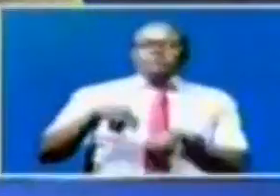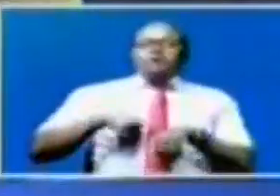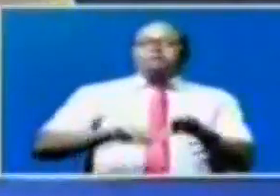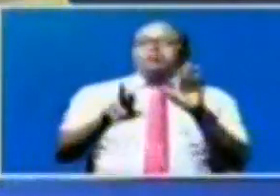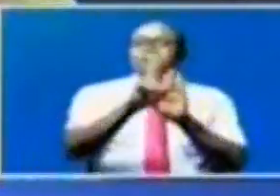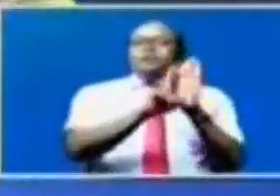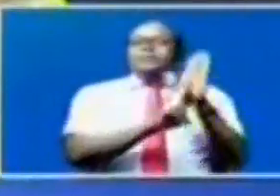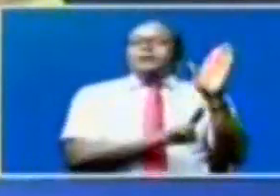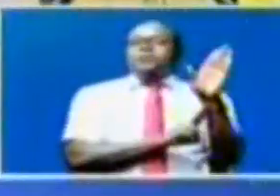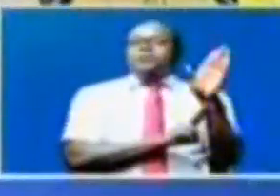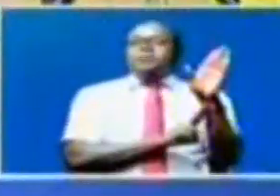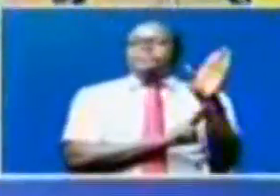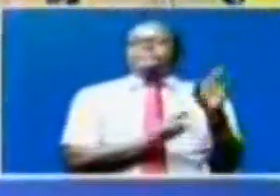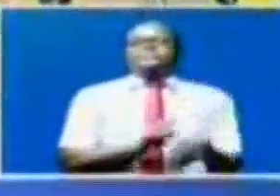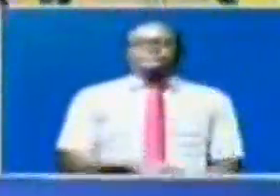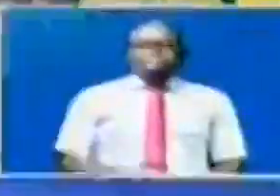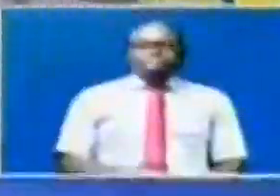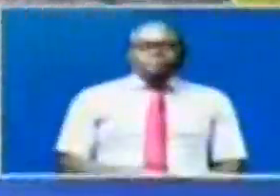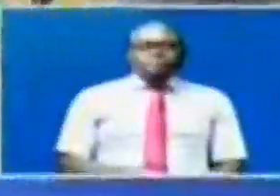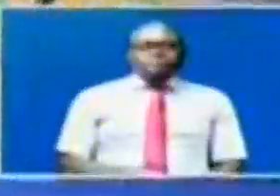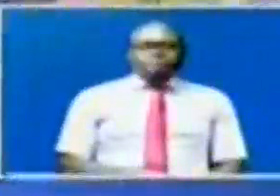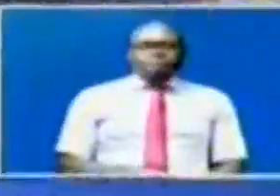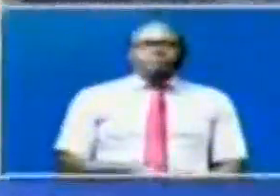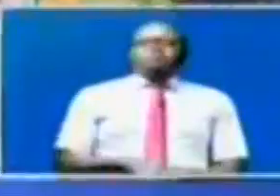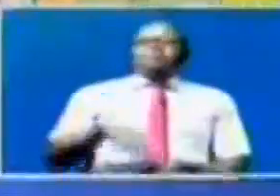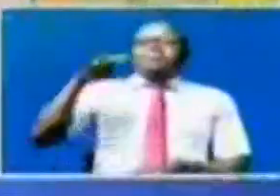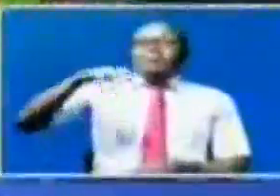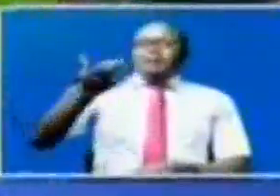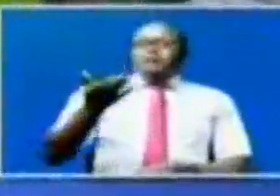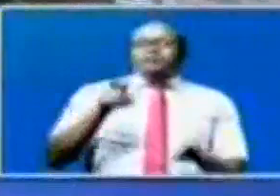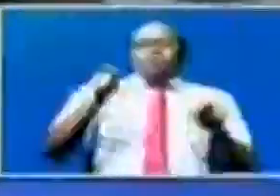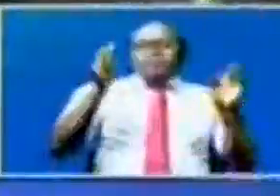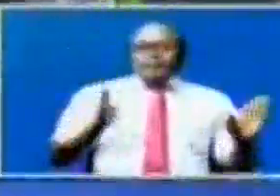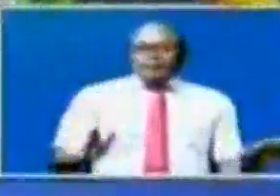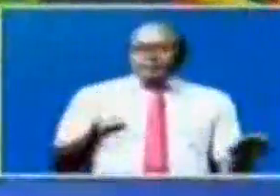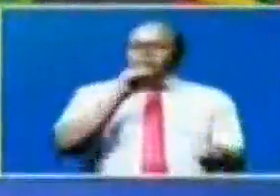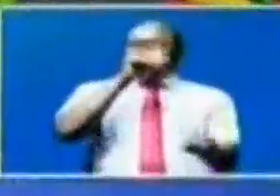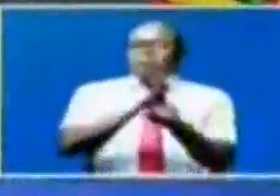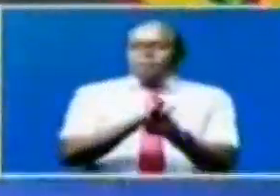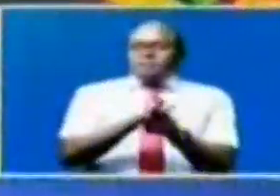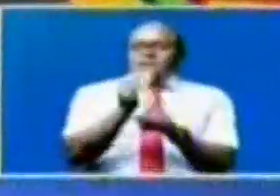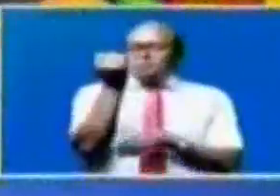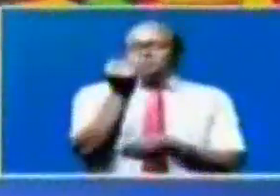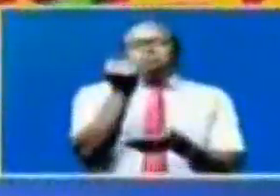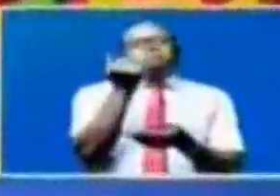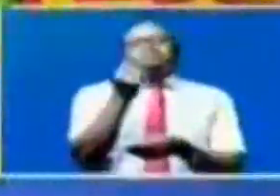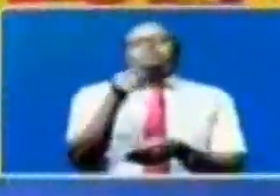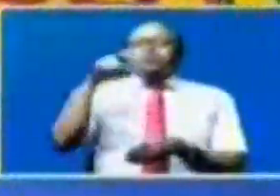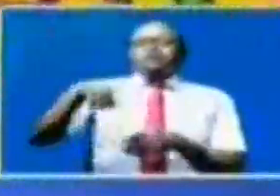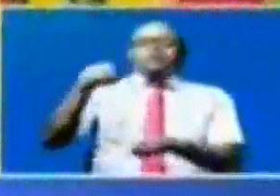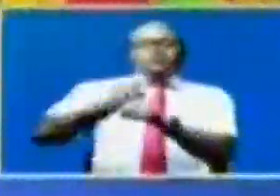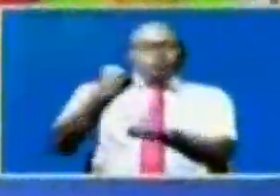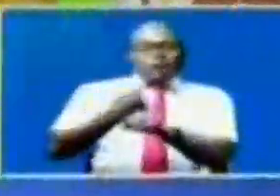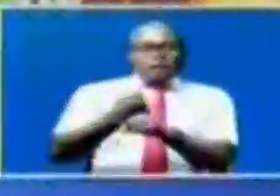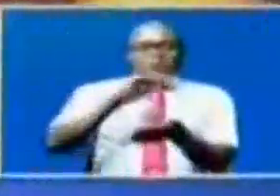go on as scheduled, some Matatu operators are promising to defy the strike notice issued